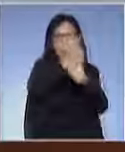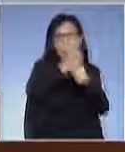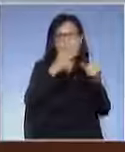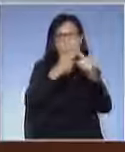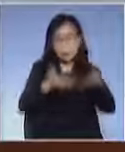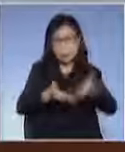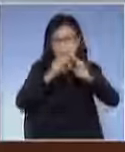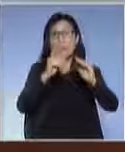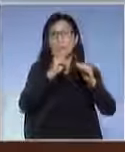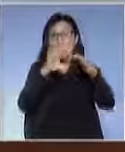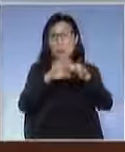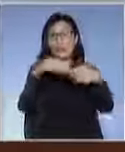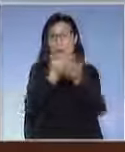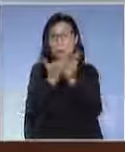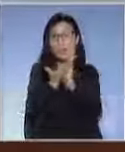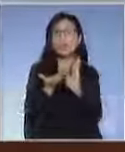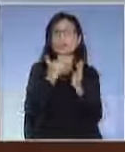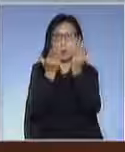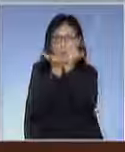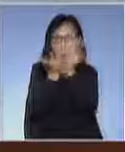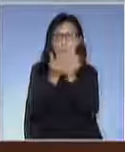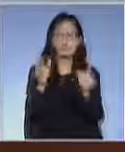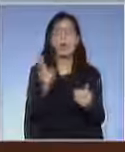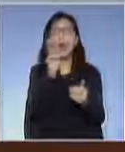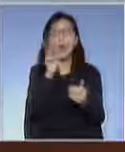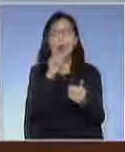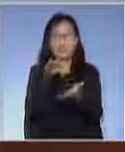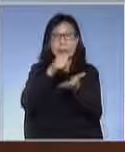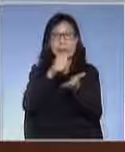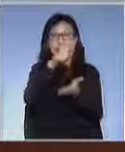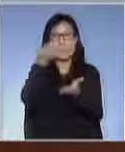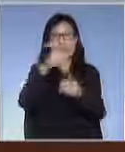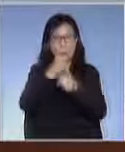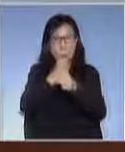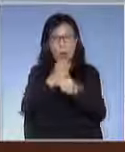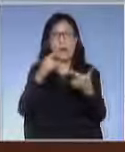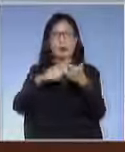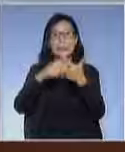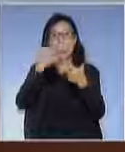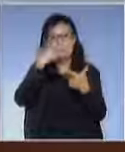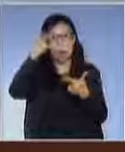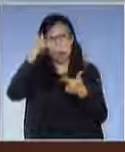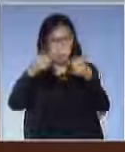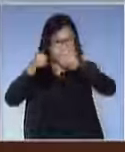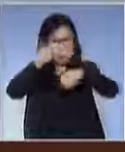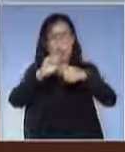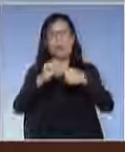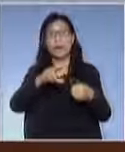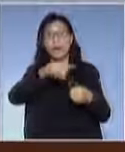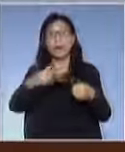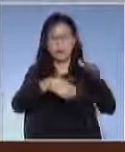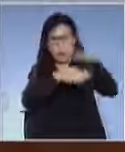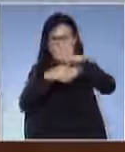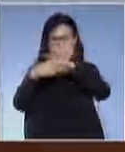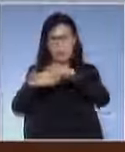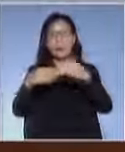更多相關的課程，例如應用大數據和創新科技，改善部門的服